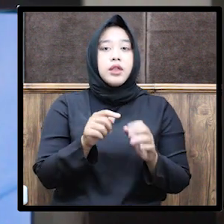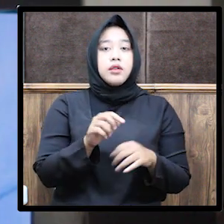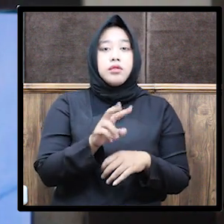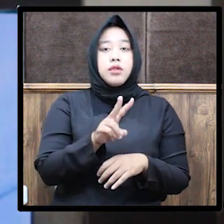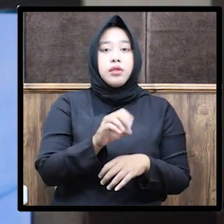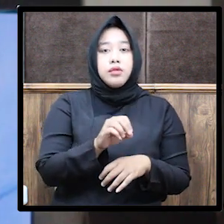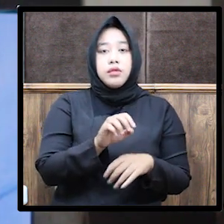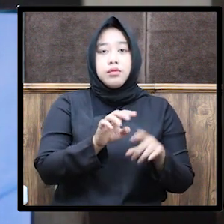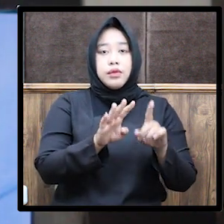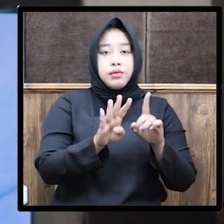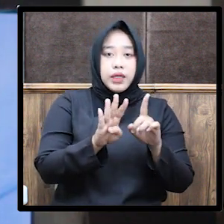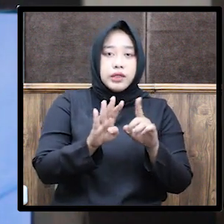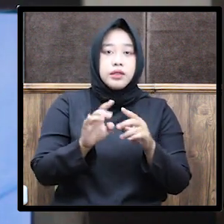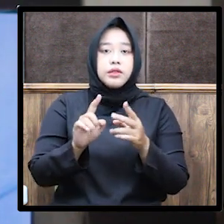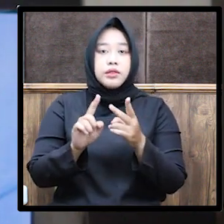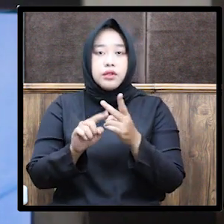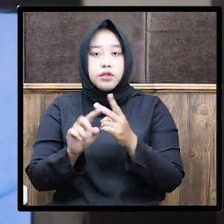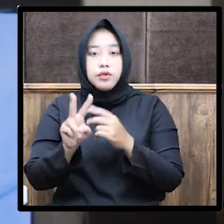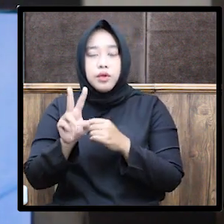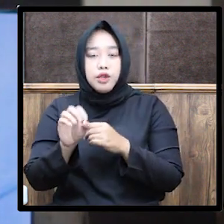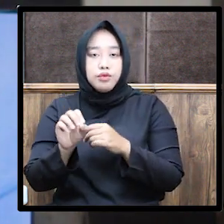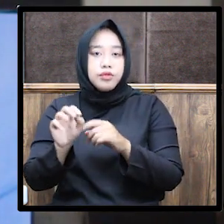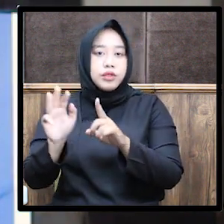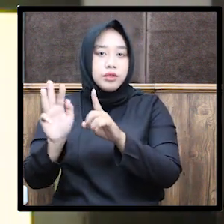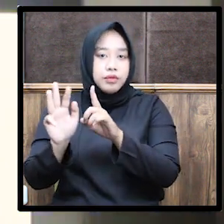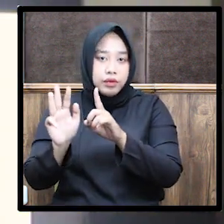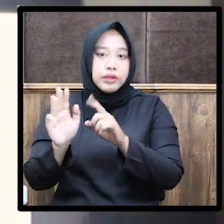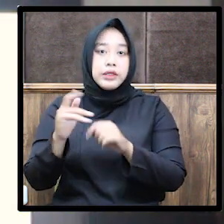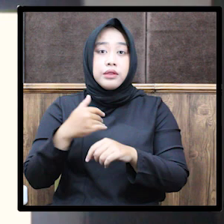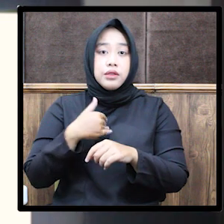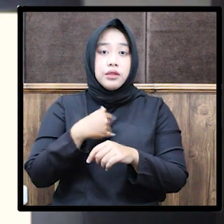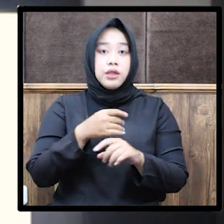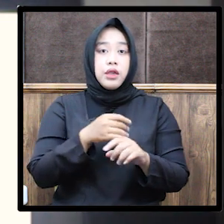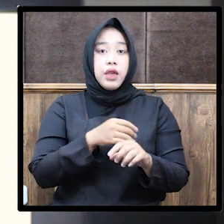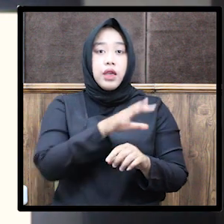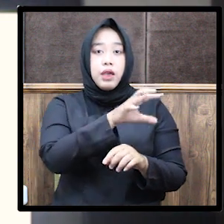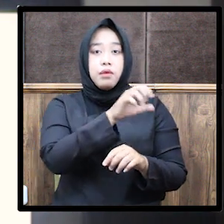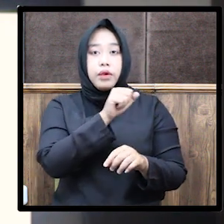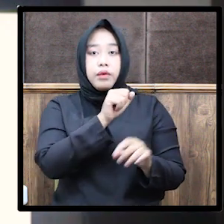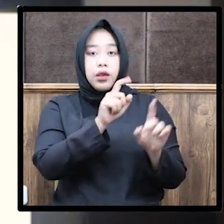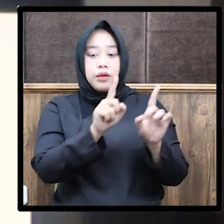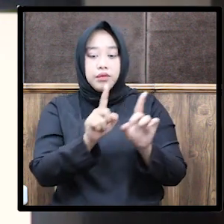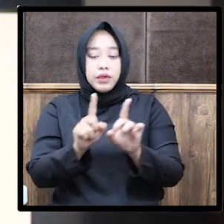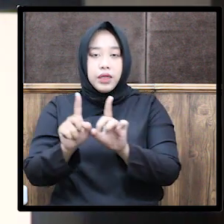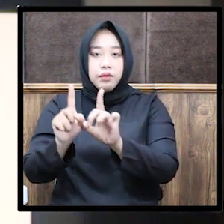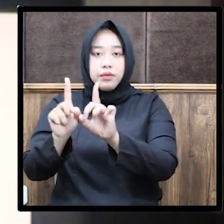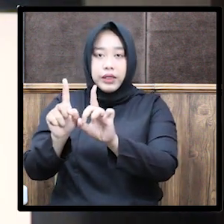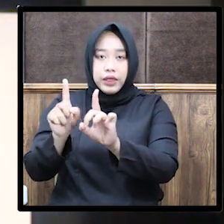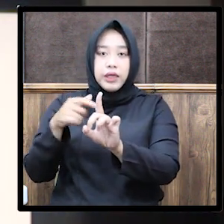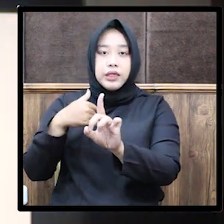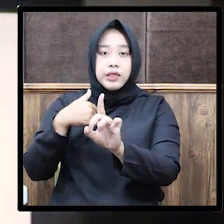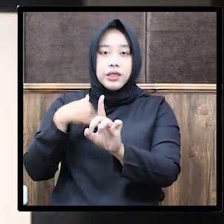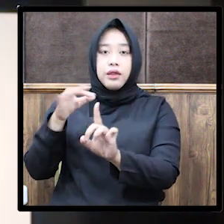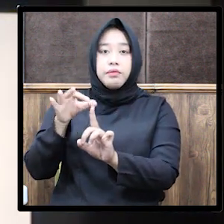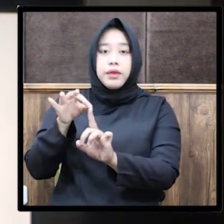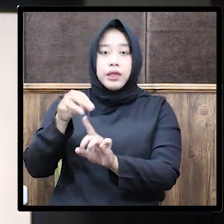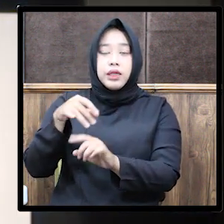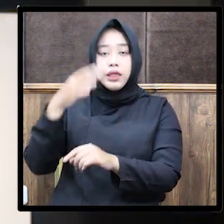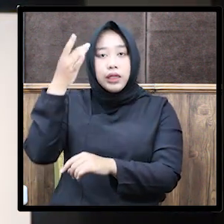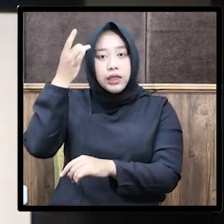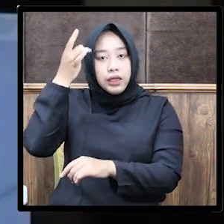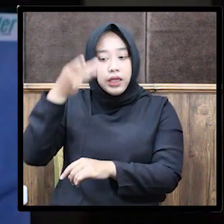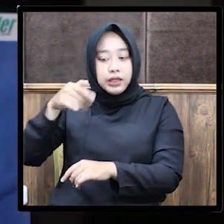2014-2019 itu, bahkan saya sudah bawa pendamping. Saya memilih di kampung saya sendiri begitu, masih